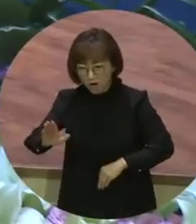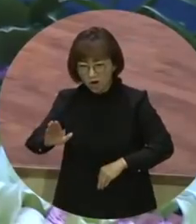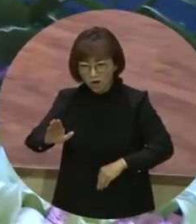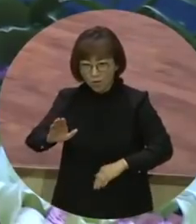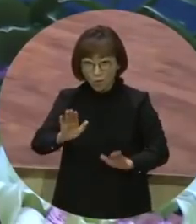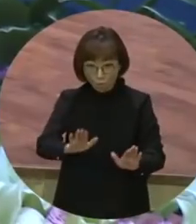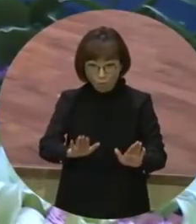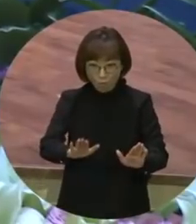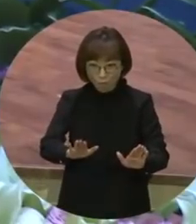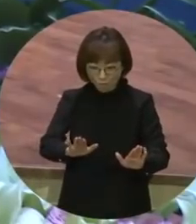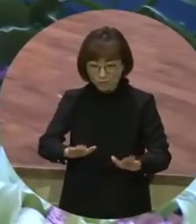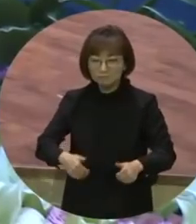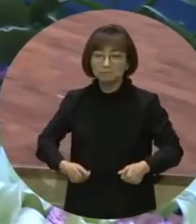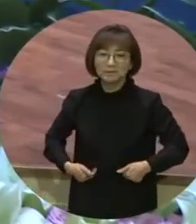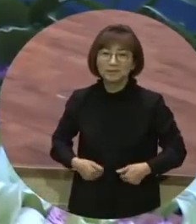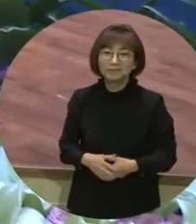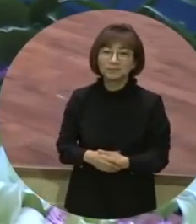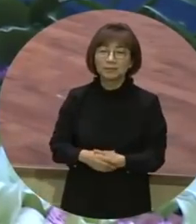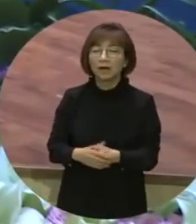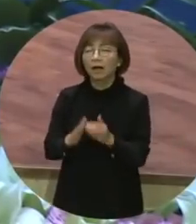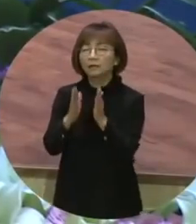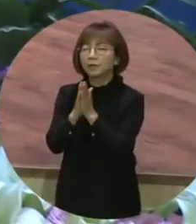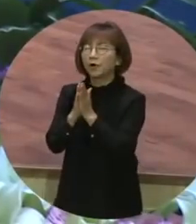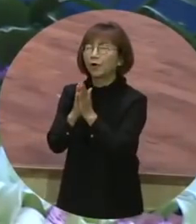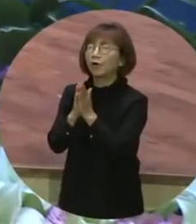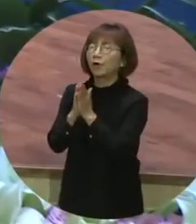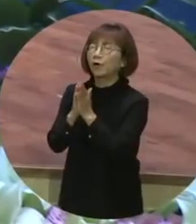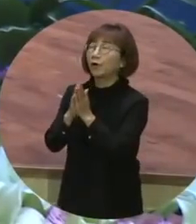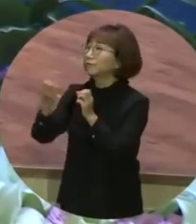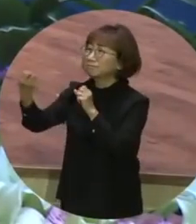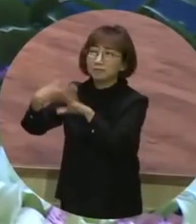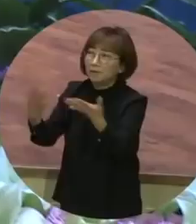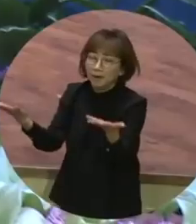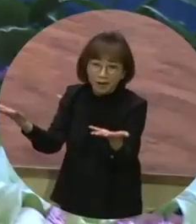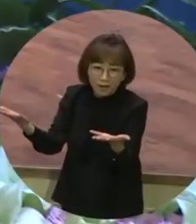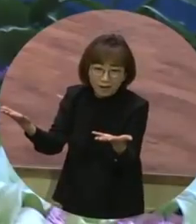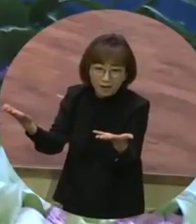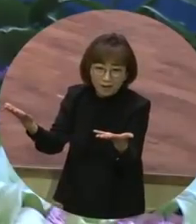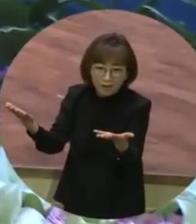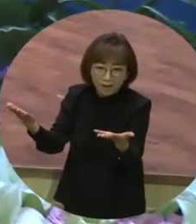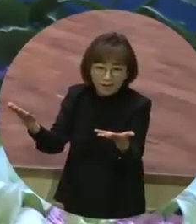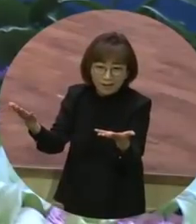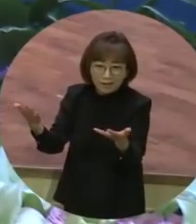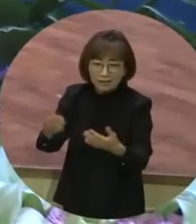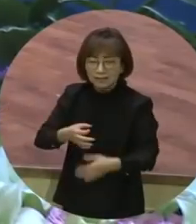뭐 하나님마다 되지 않고 기도 응답도 되지 않고 여러분이 행동하지 않습니까?